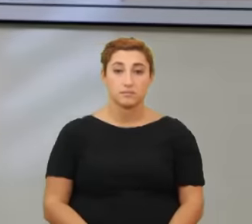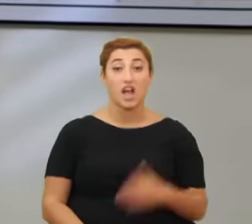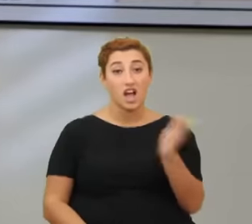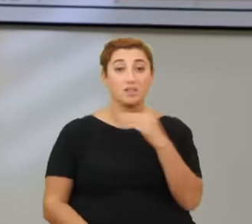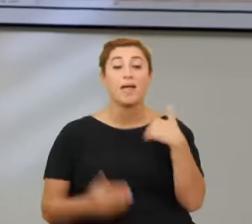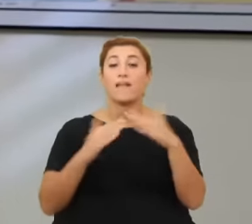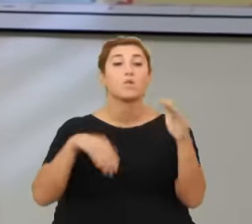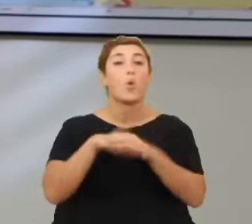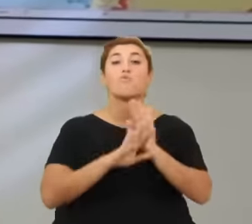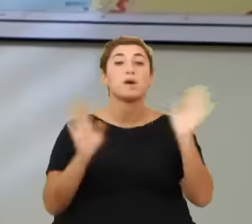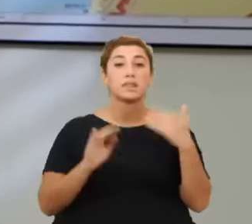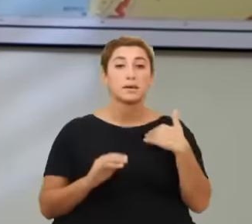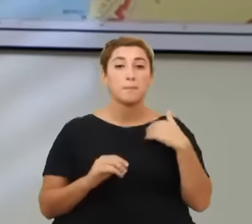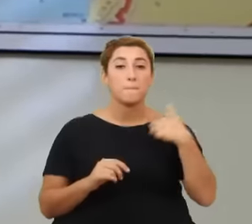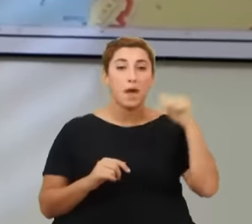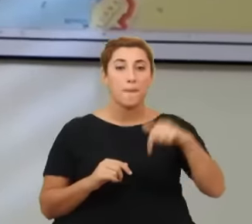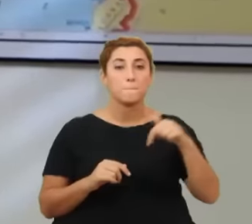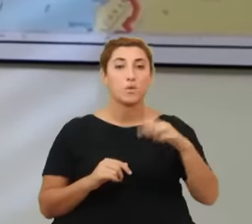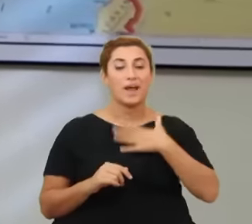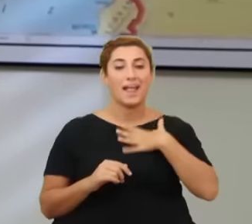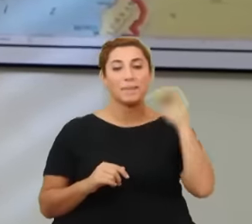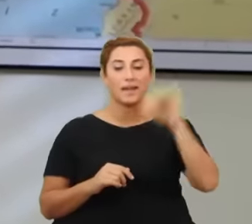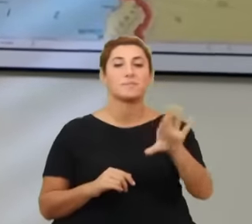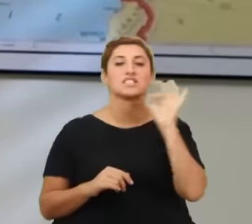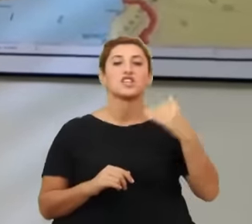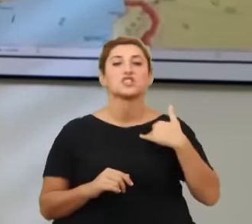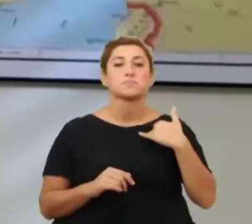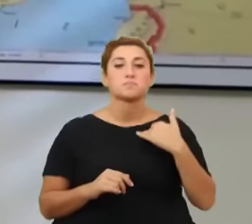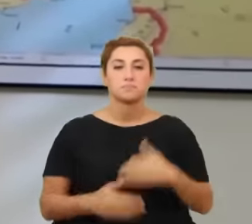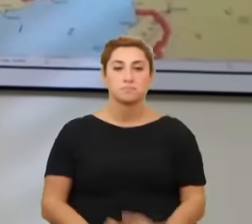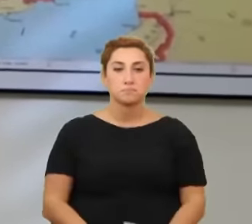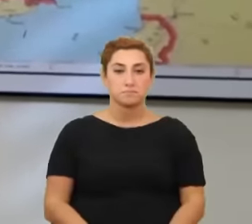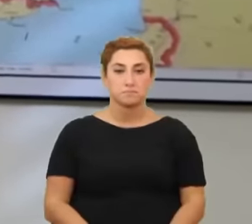Ayrıca ben evden kovulmadım. Ben buraya gelmeyi kendim tercih ettim.